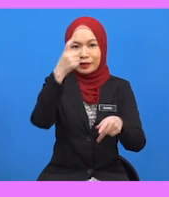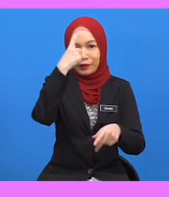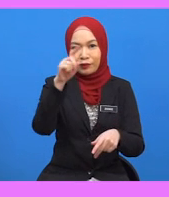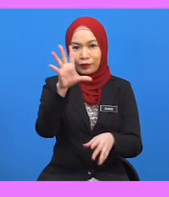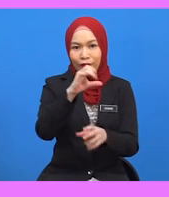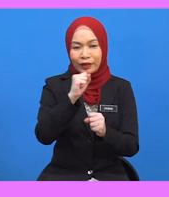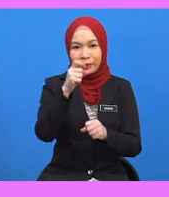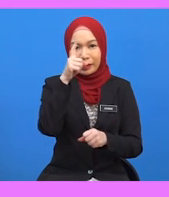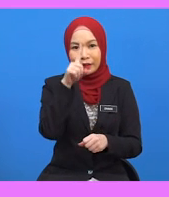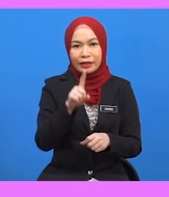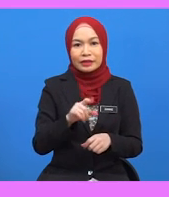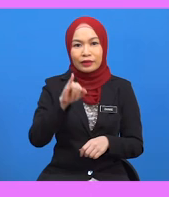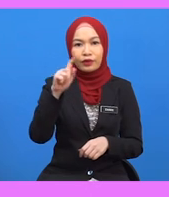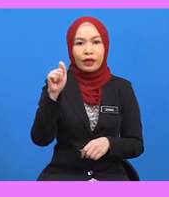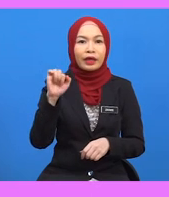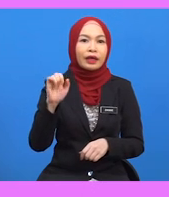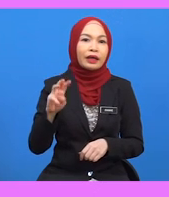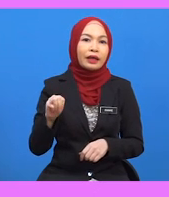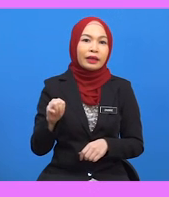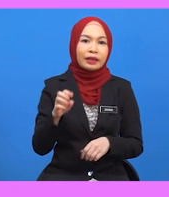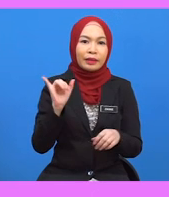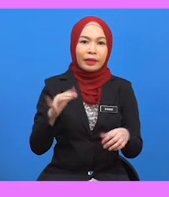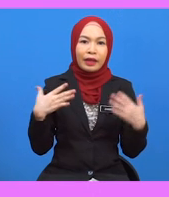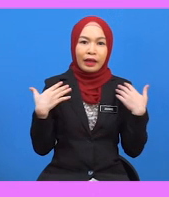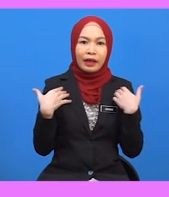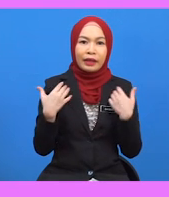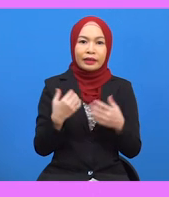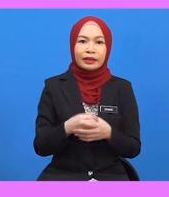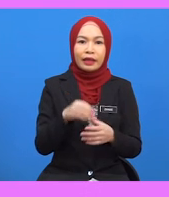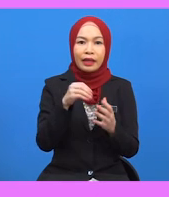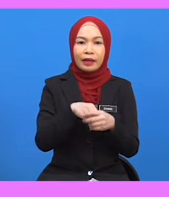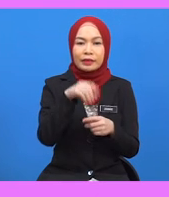suatu item yang terdapat dalam satu senarai dengan cepat.